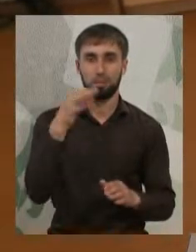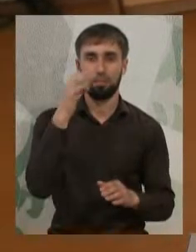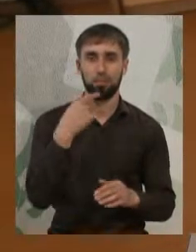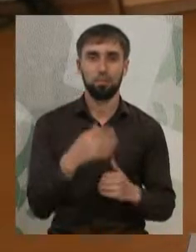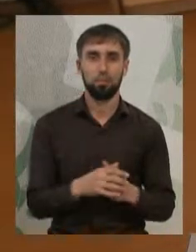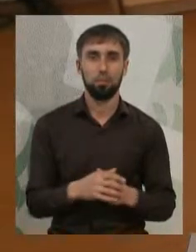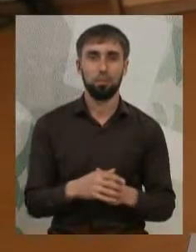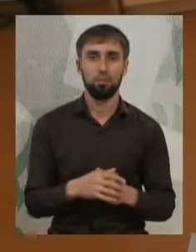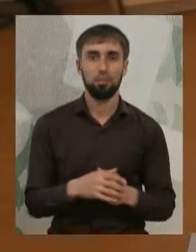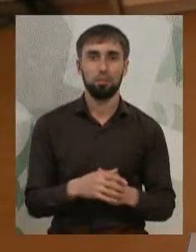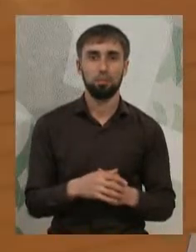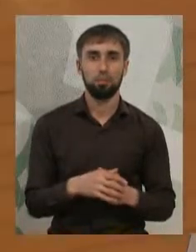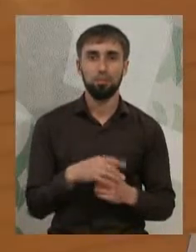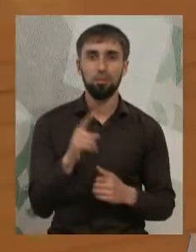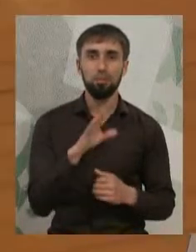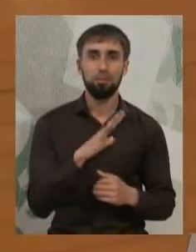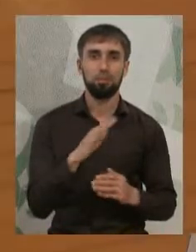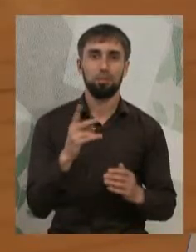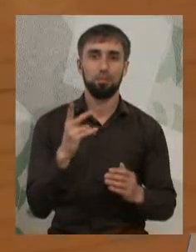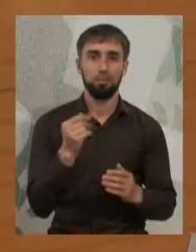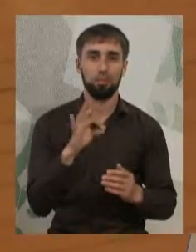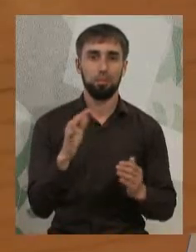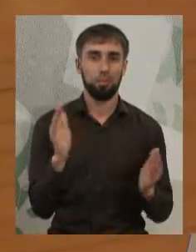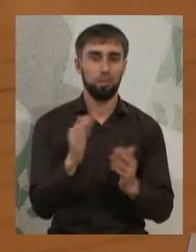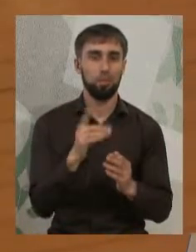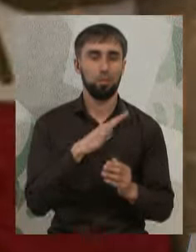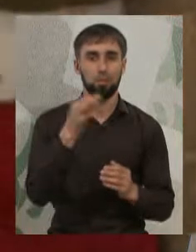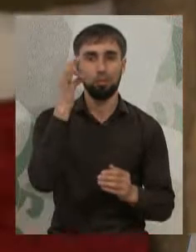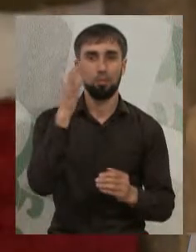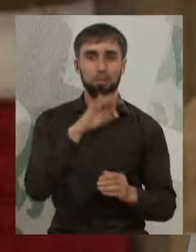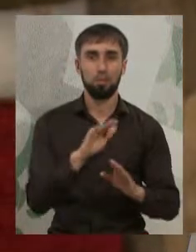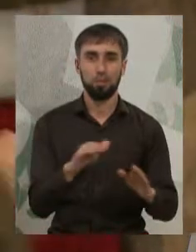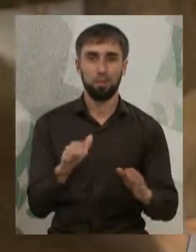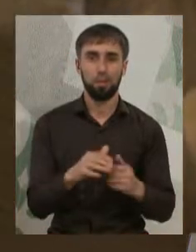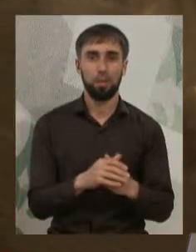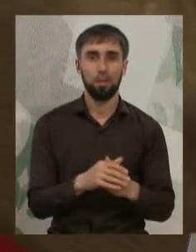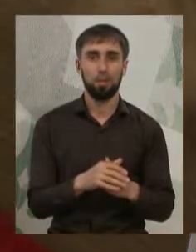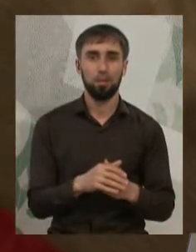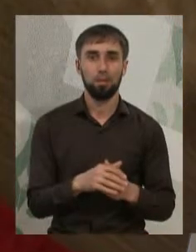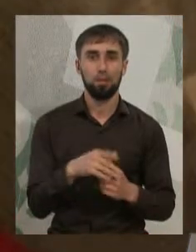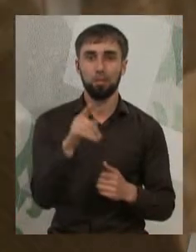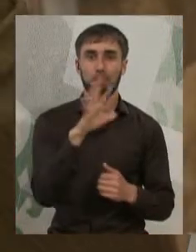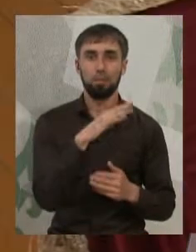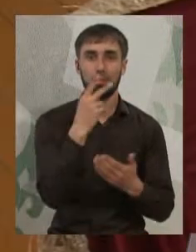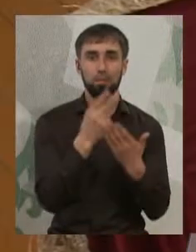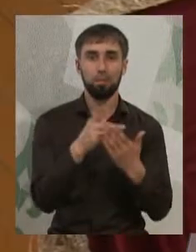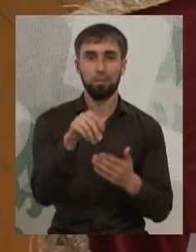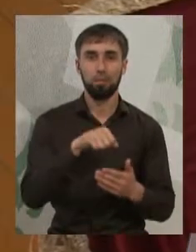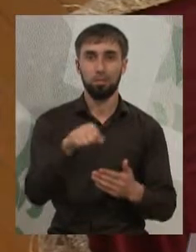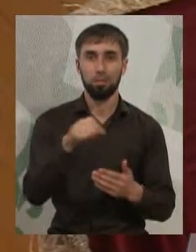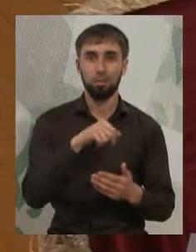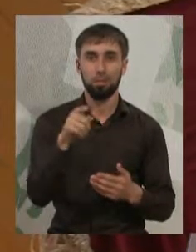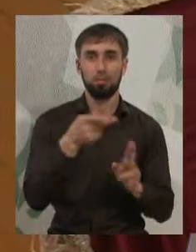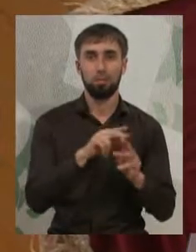мало нужно, чтобы разбудить воспоминания детства и счастливого материнства. Они у Аси Абдурзаковой просыпаются при виде ингушской люльки. Подобную, чуть